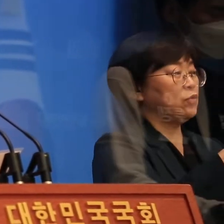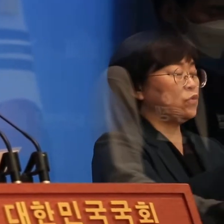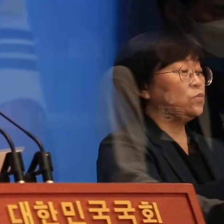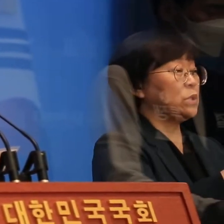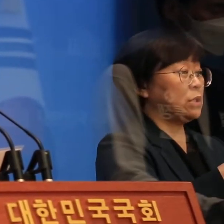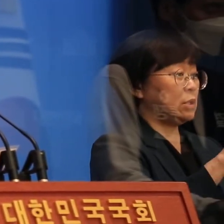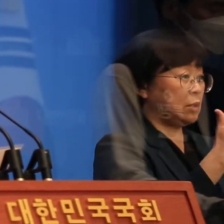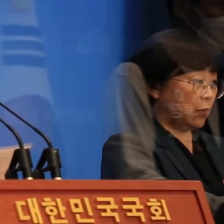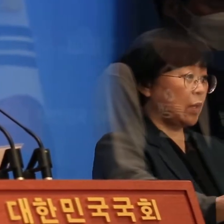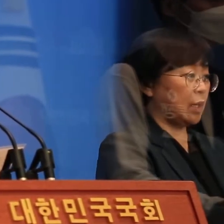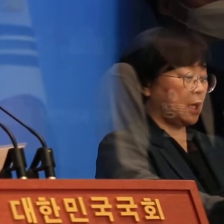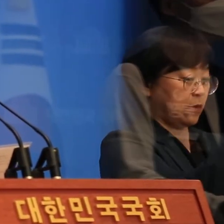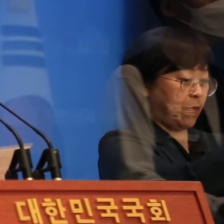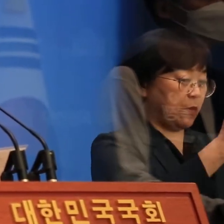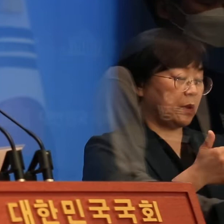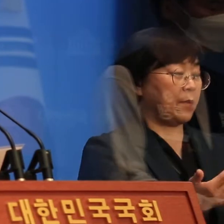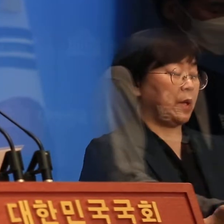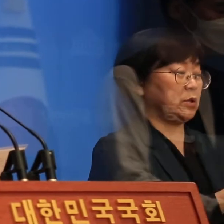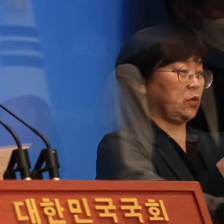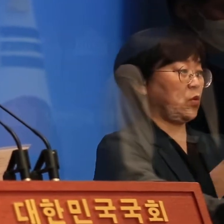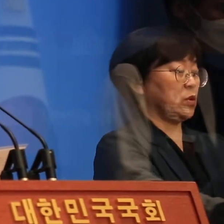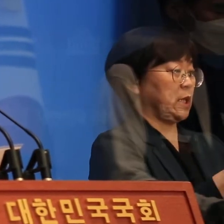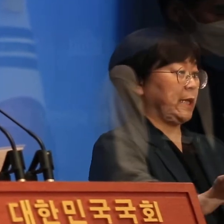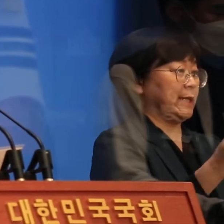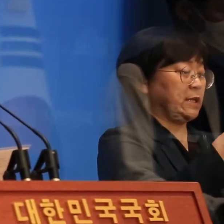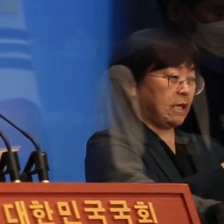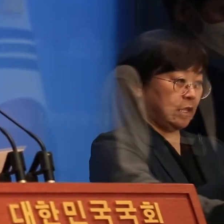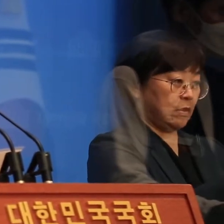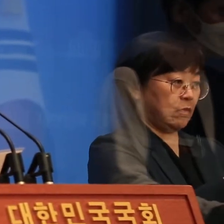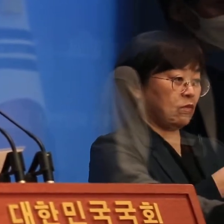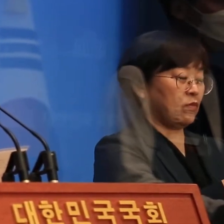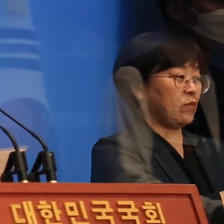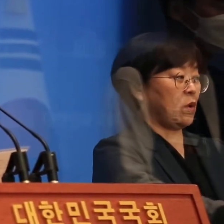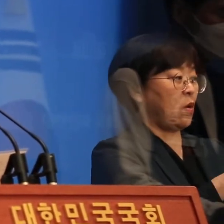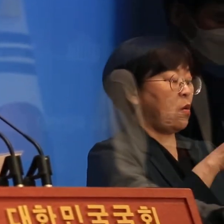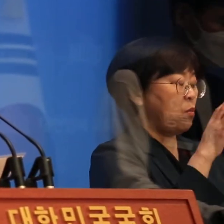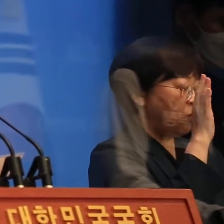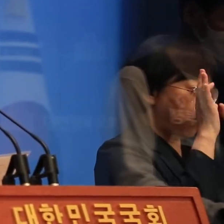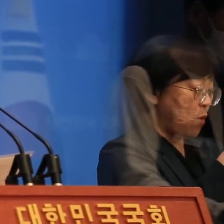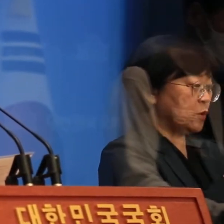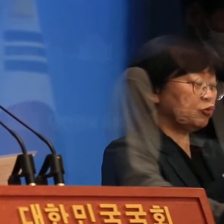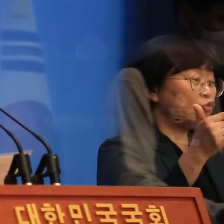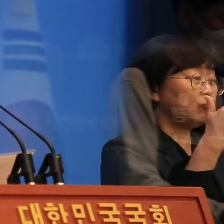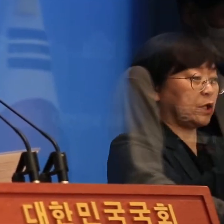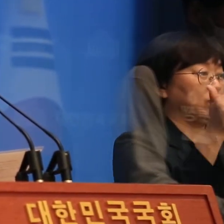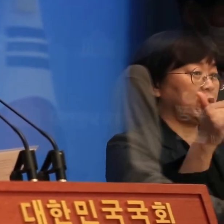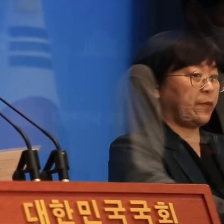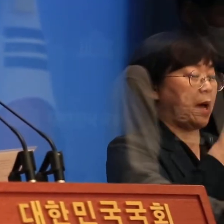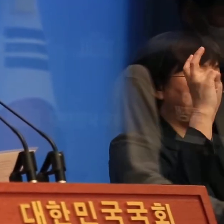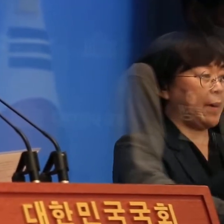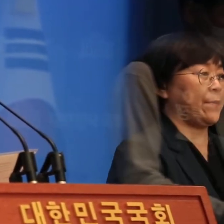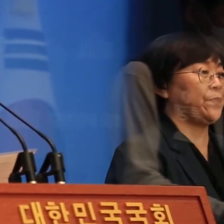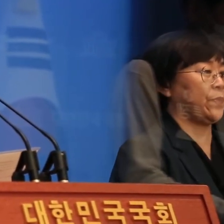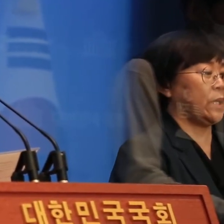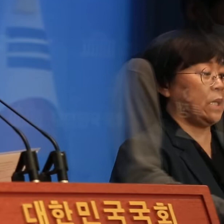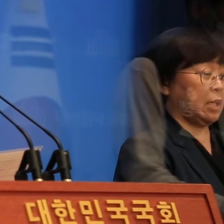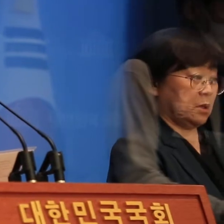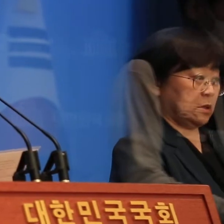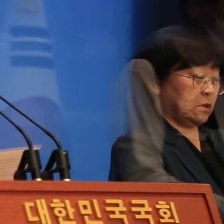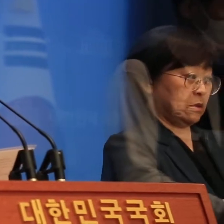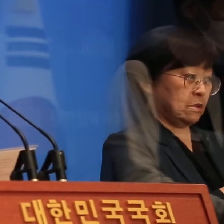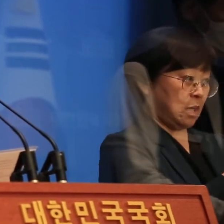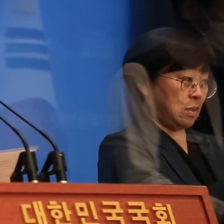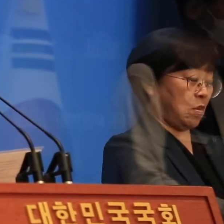28기를 폐지하면 발전 노동자들의 일자리는 불보듯 줄어들 것입니다. 산자부